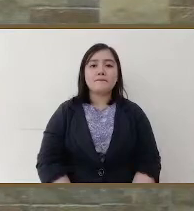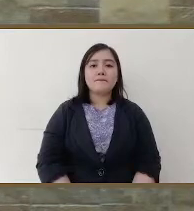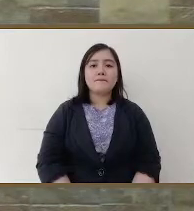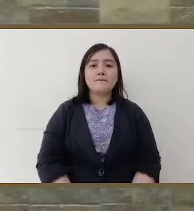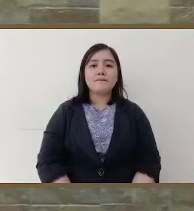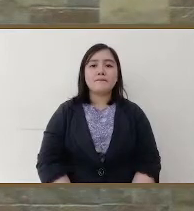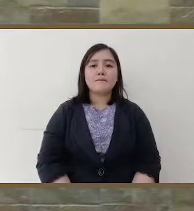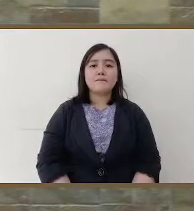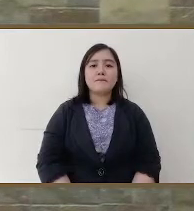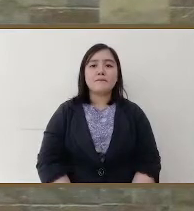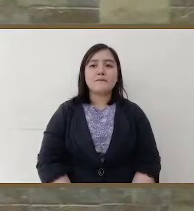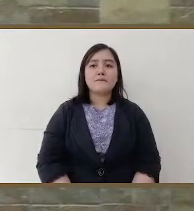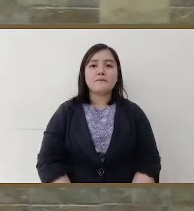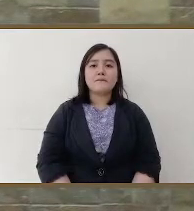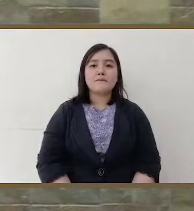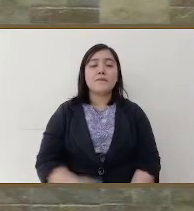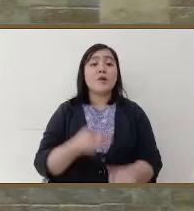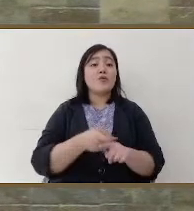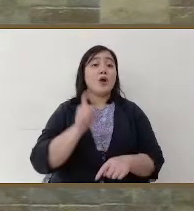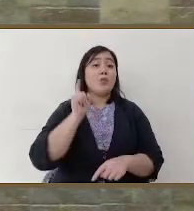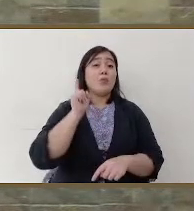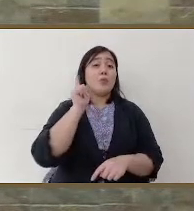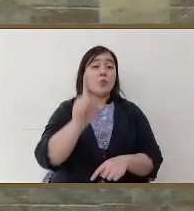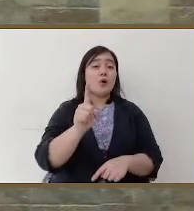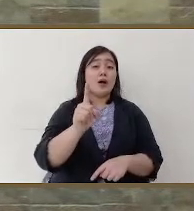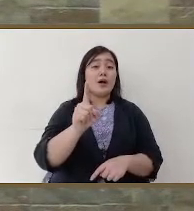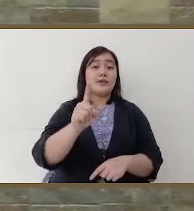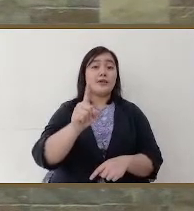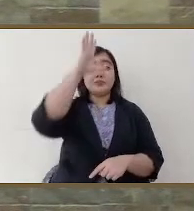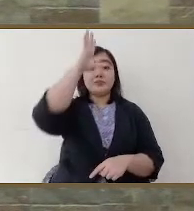From men, from one man came out men.